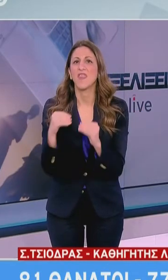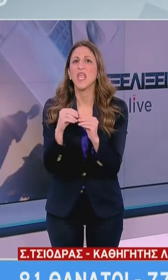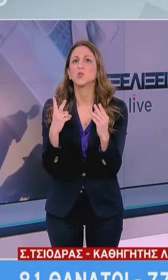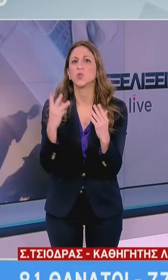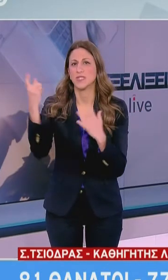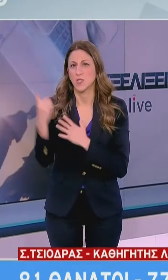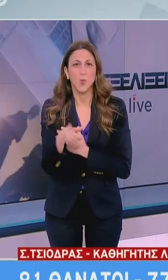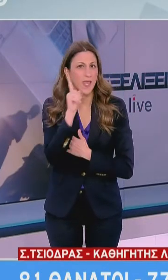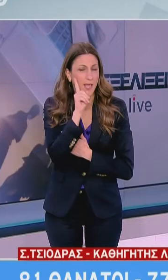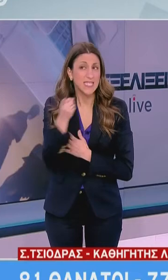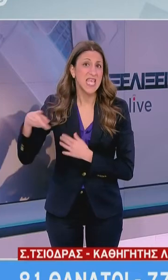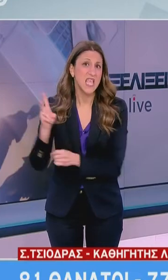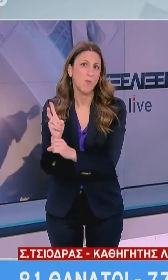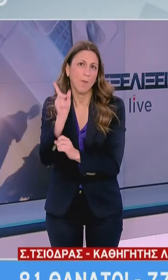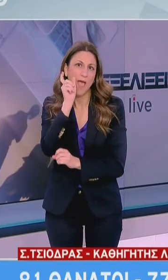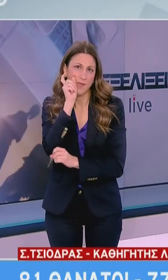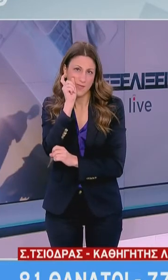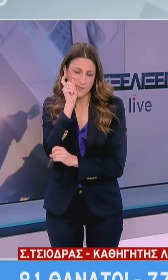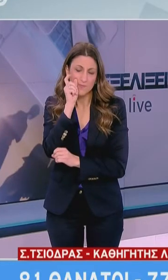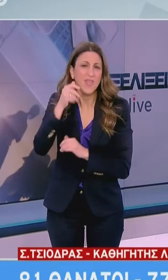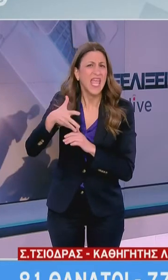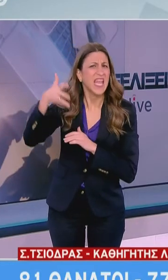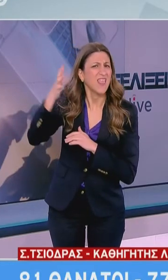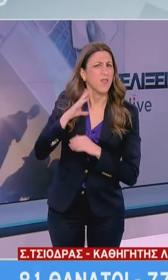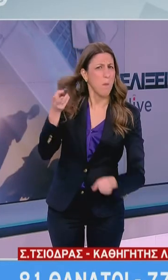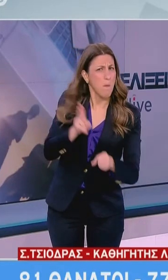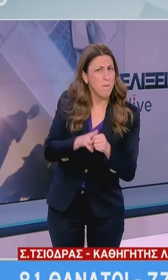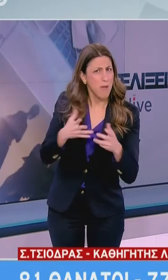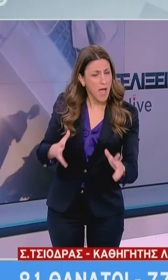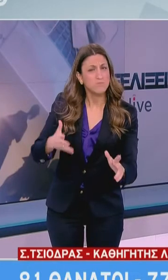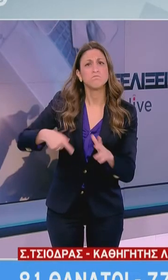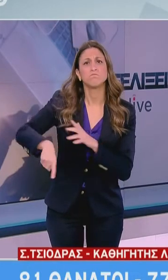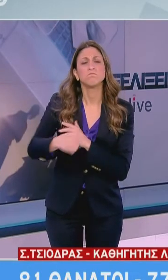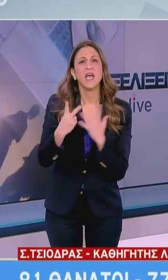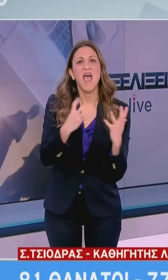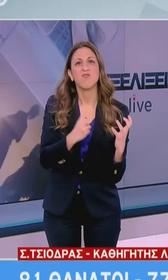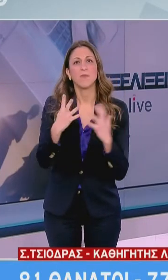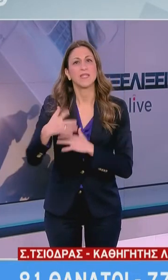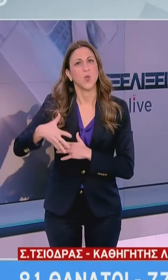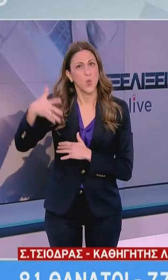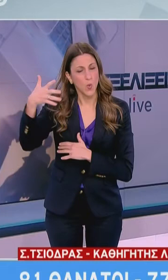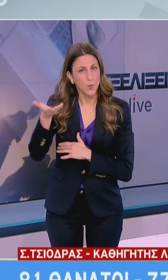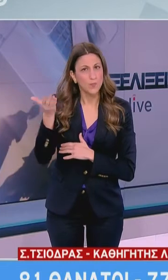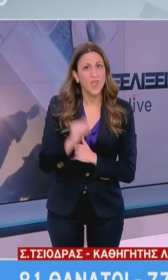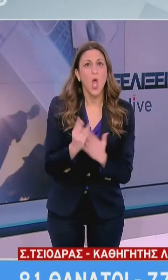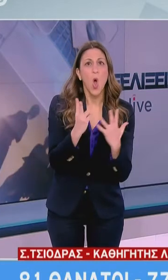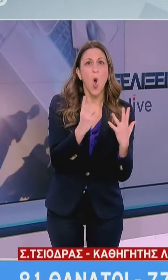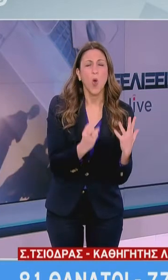είναι γυναίκες και οι υπόλοιποι άνδρες. Η διάμεση ηλικία των θανόντων συμπολιτών μας ήταν τα 74 έτη και